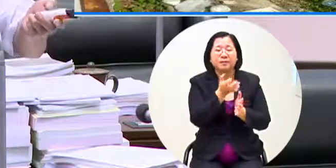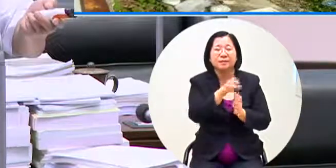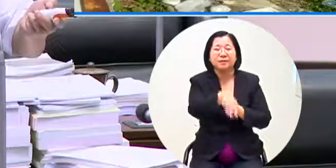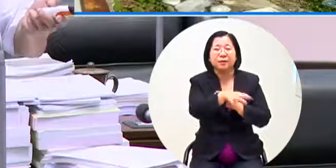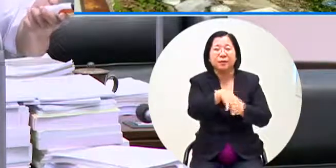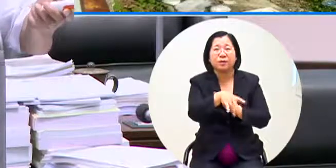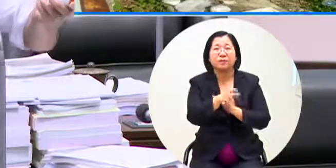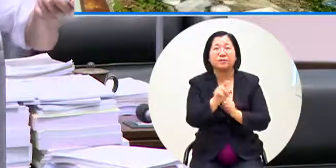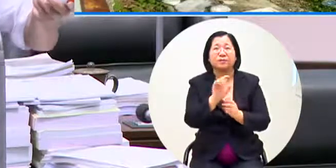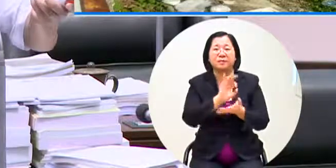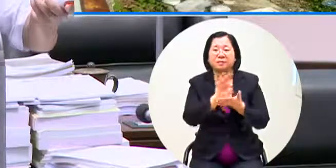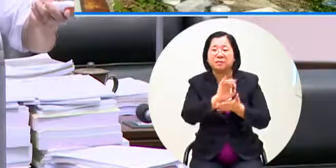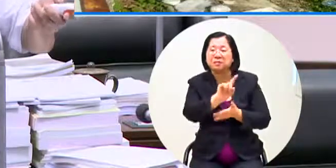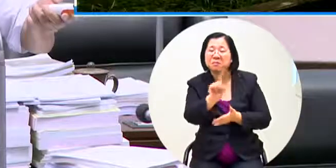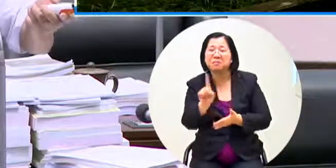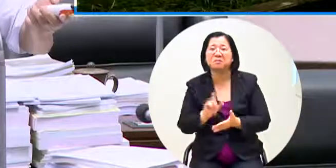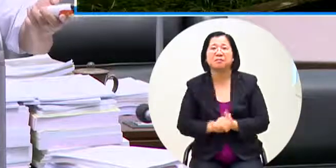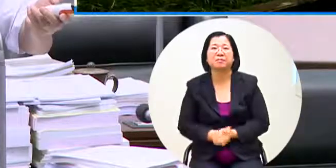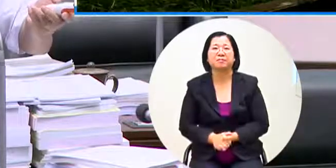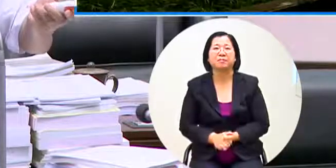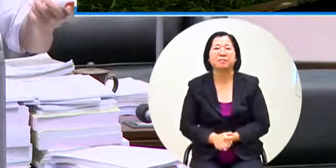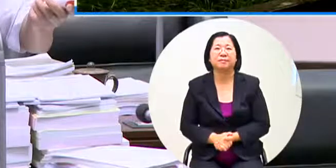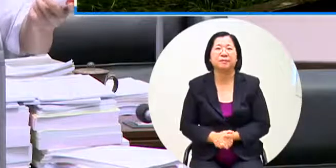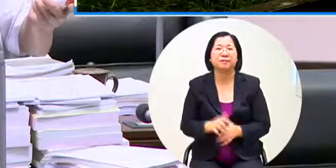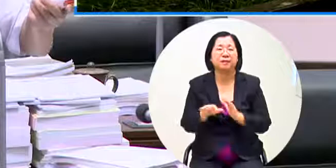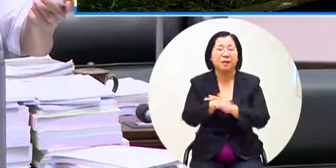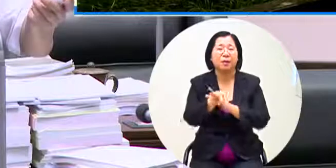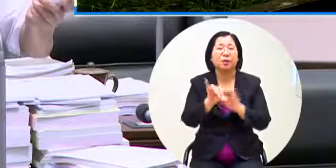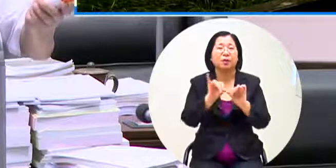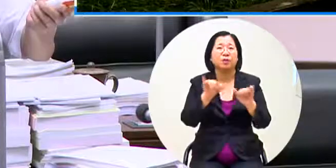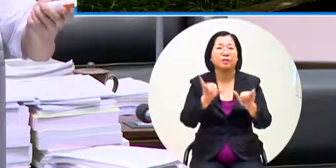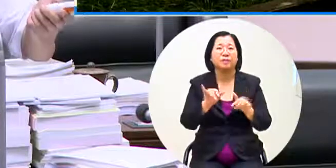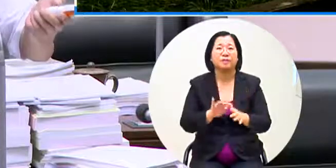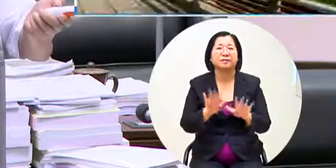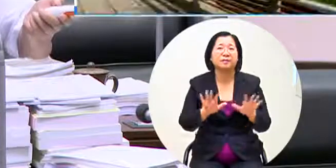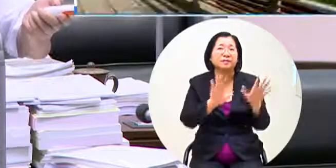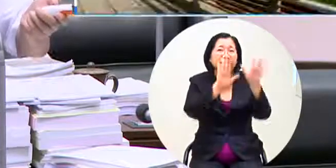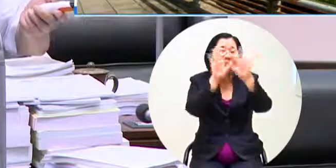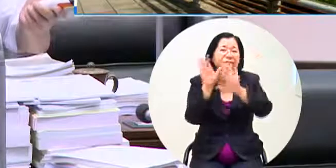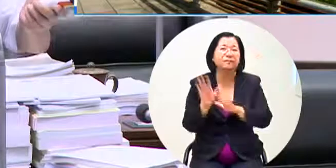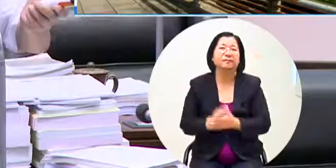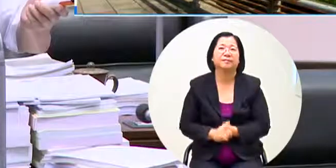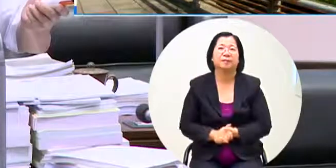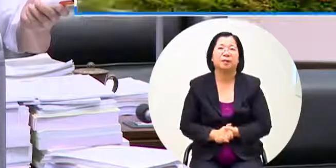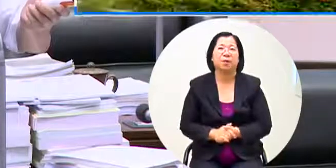地，这個、现况啦吼。占大片啦吼，拢空在那边啦吼。